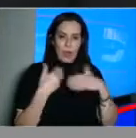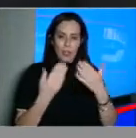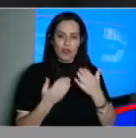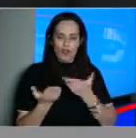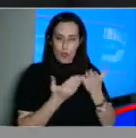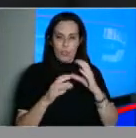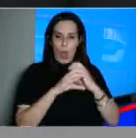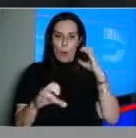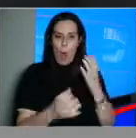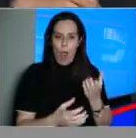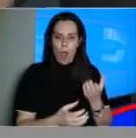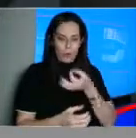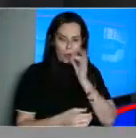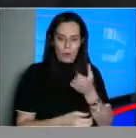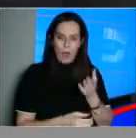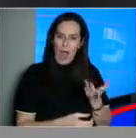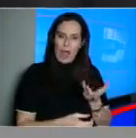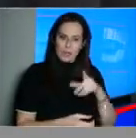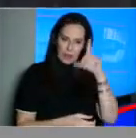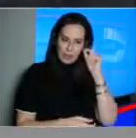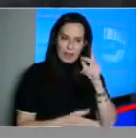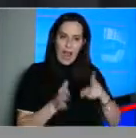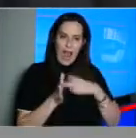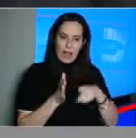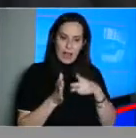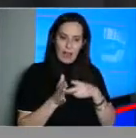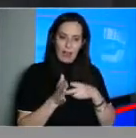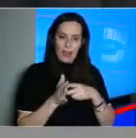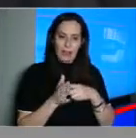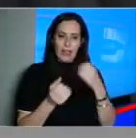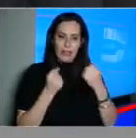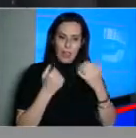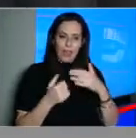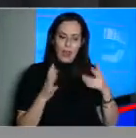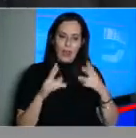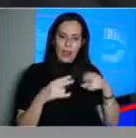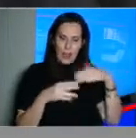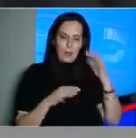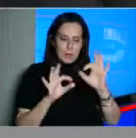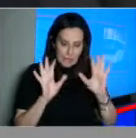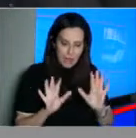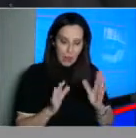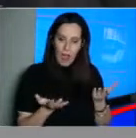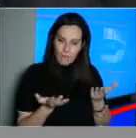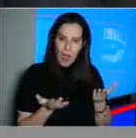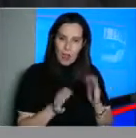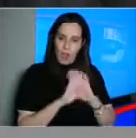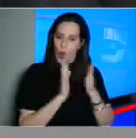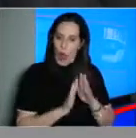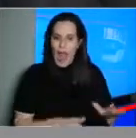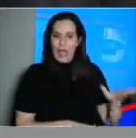שירות תחבורה ציבורית טוב יותר. אז בתל אביב הרכבת קשה עכשיו, הקלה אחר כך, יאללה בסדר. אבל כל